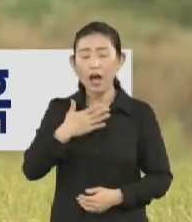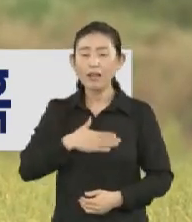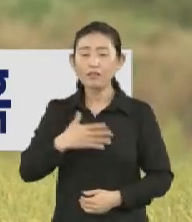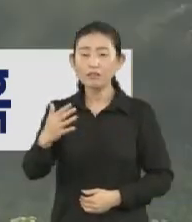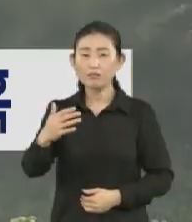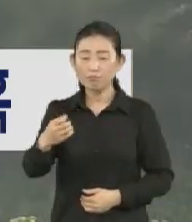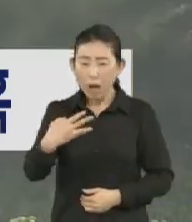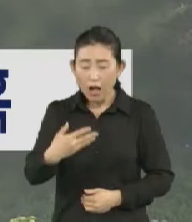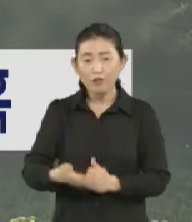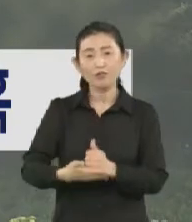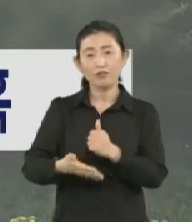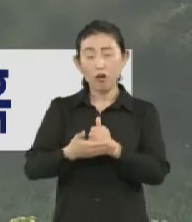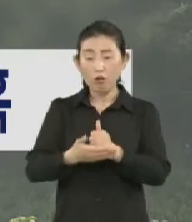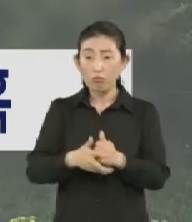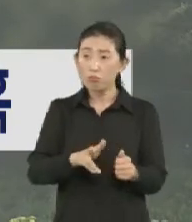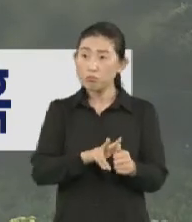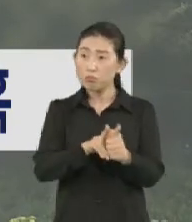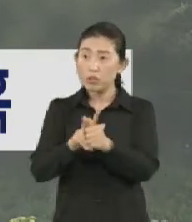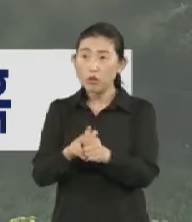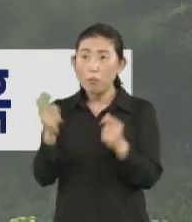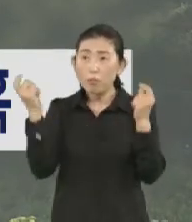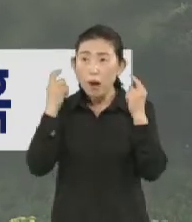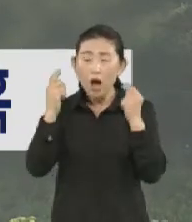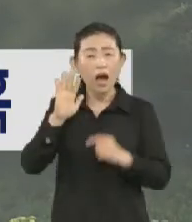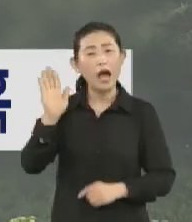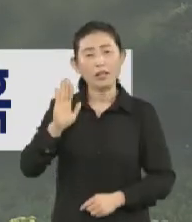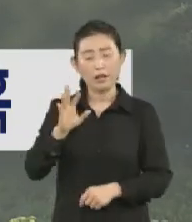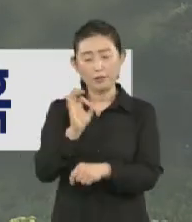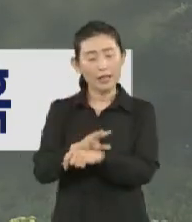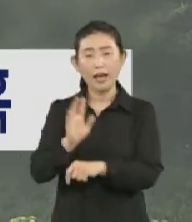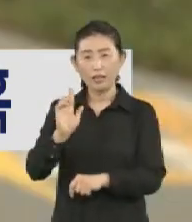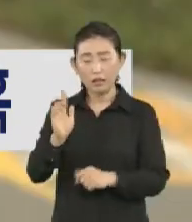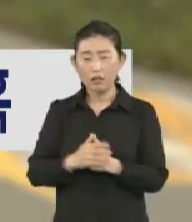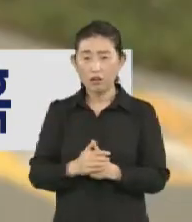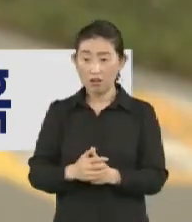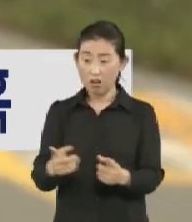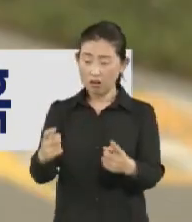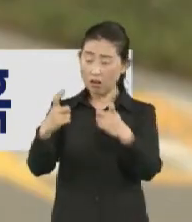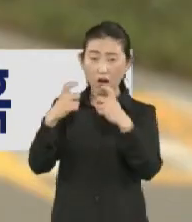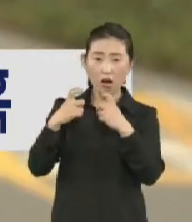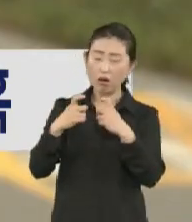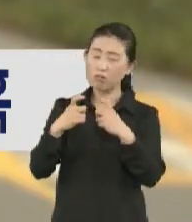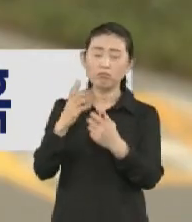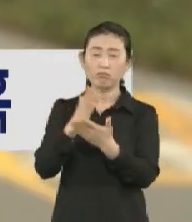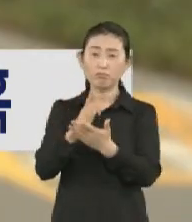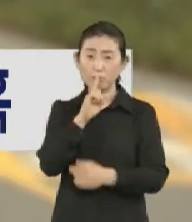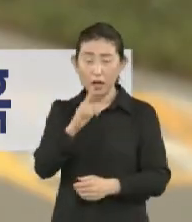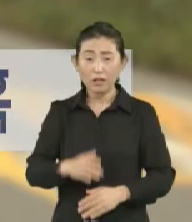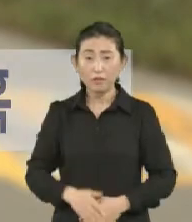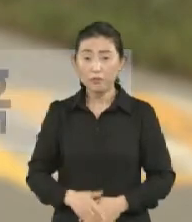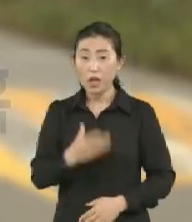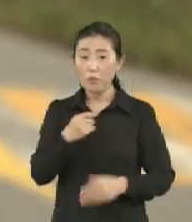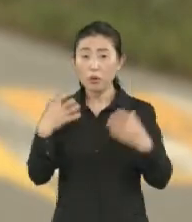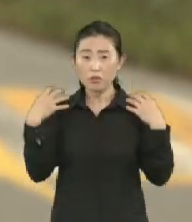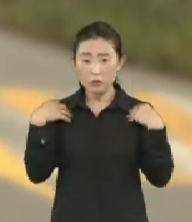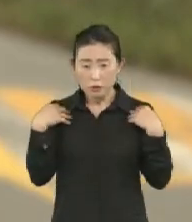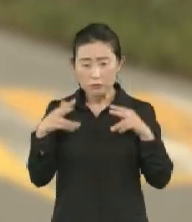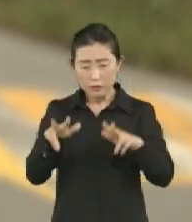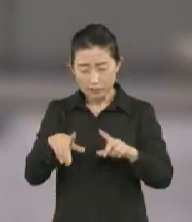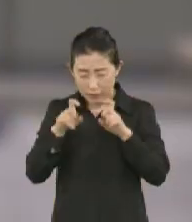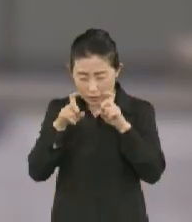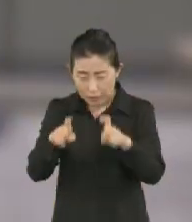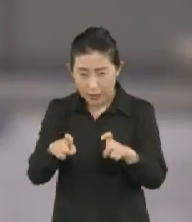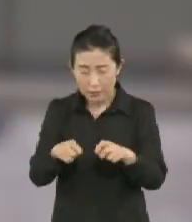땅에 샀을 뿐 사전 정보를 갖고 매입한 게 아니라며 투기 의혹을 부인하고 있는 가운데 행복청 은 의혹에 대해